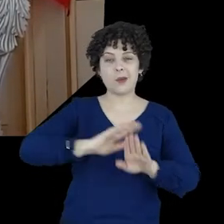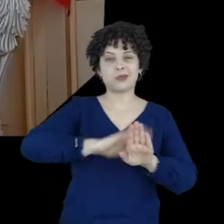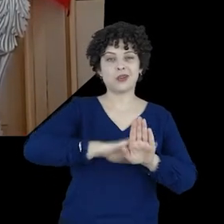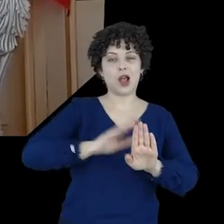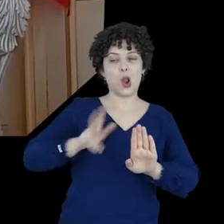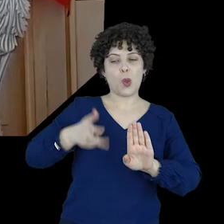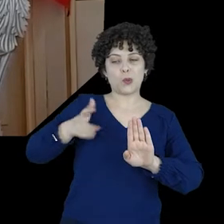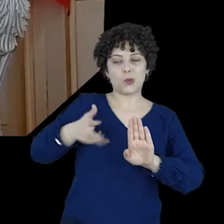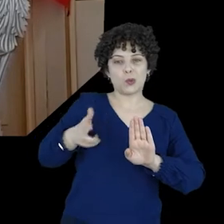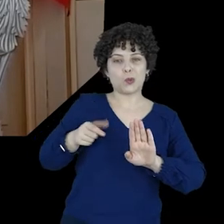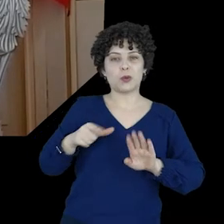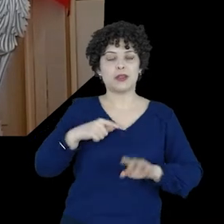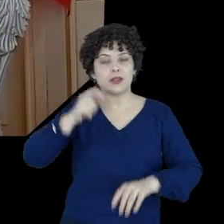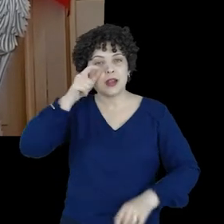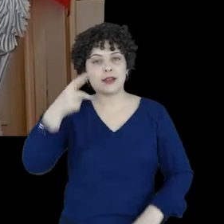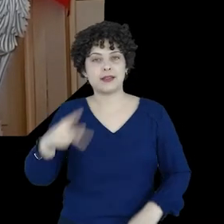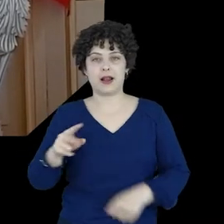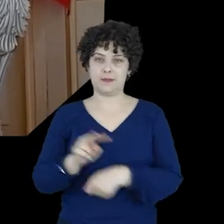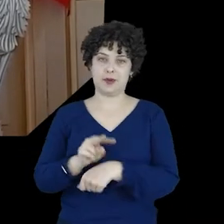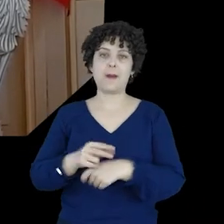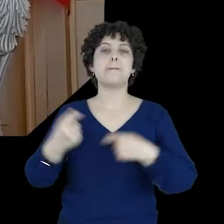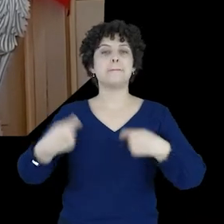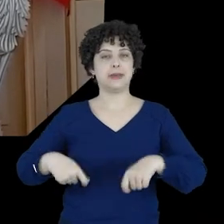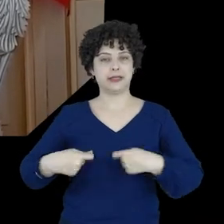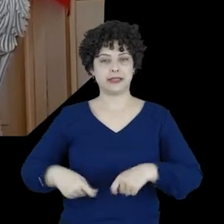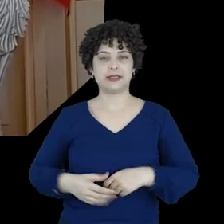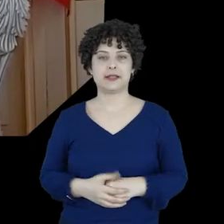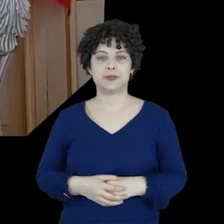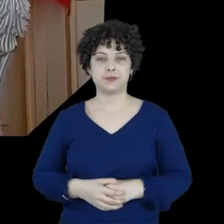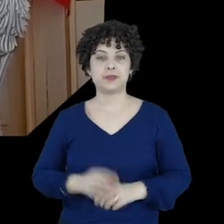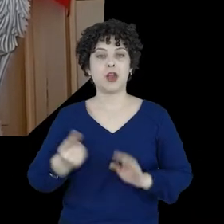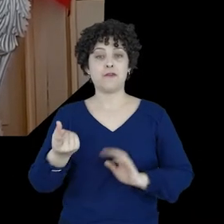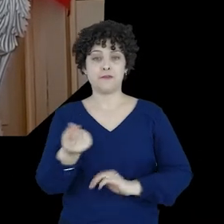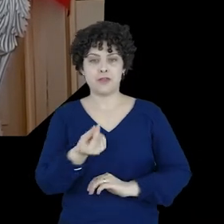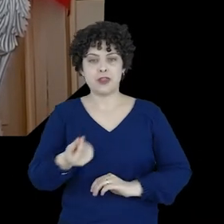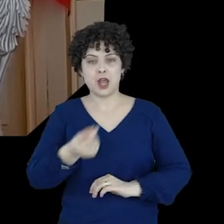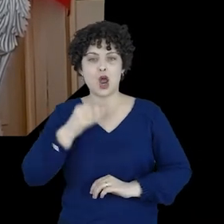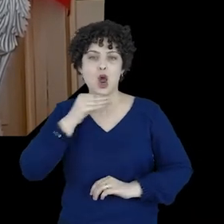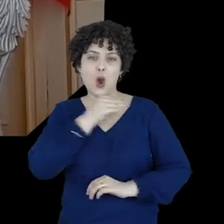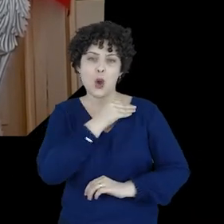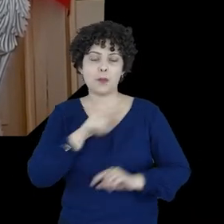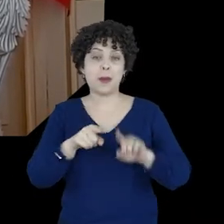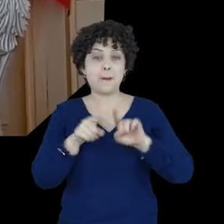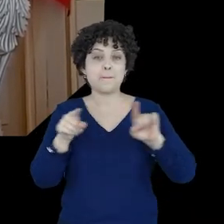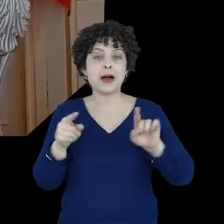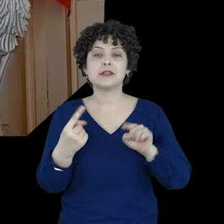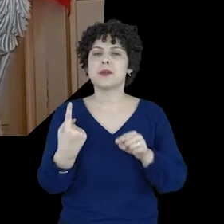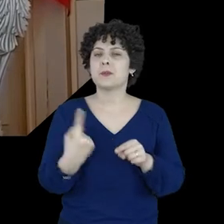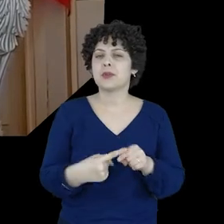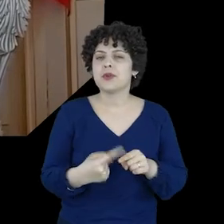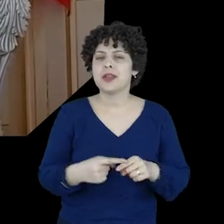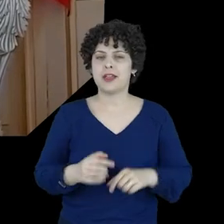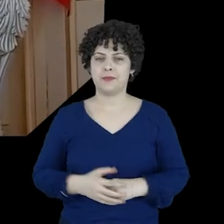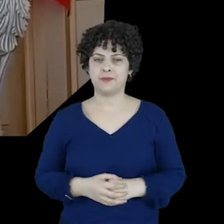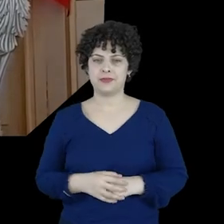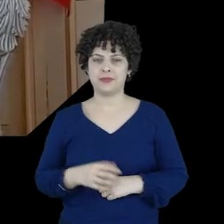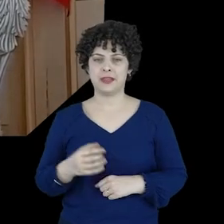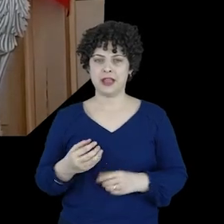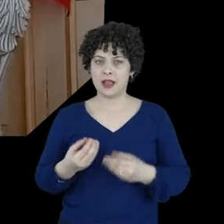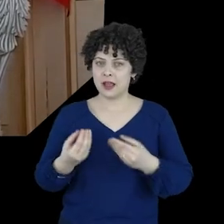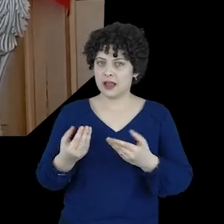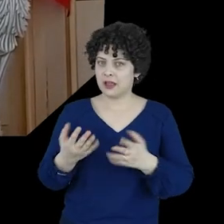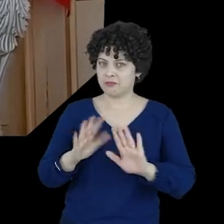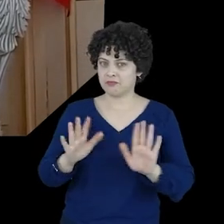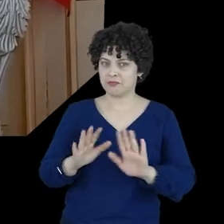l'enfant génère de l'argent et il faut le protéger aussi dans ses intérêts financiers, bien entendu, mais aussi sur le fait que, sans